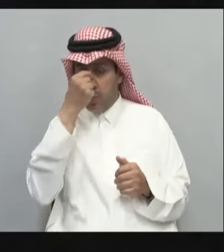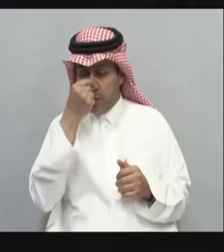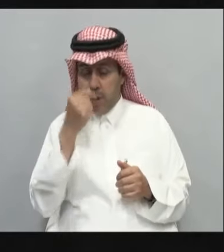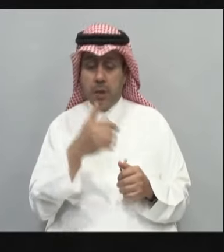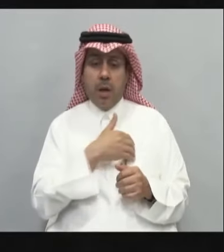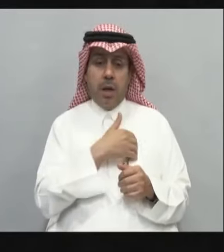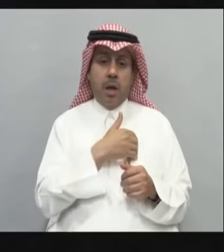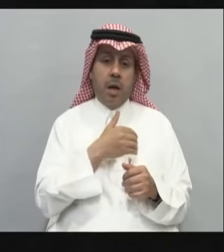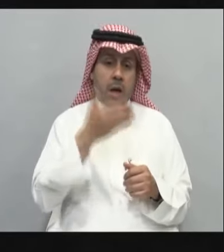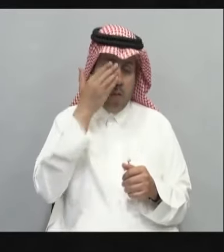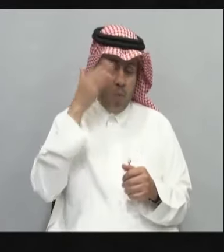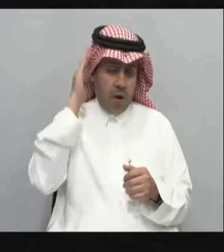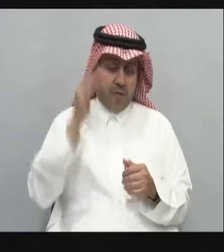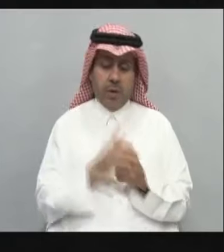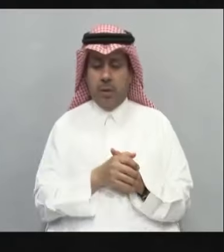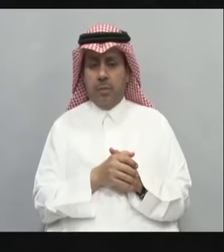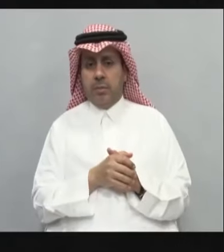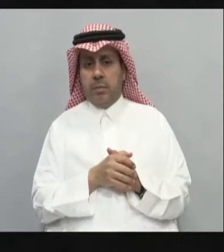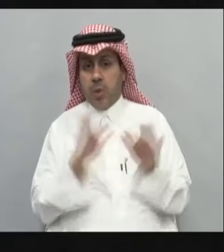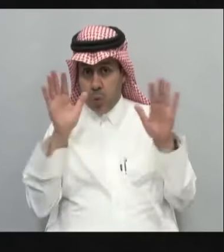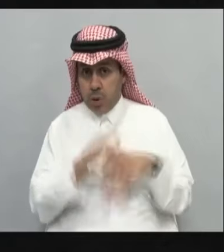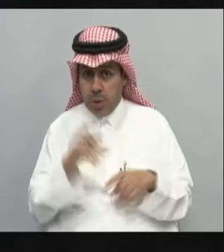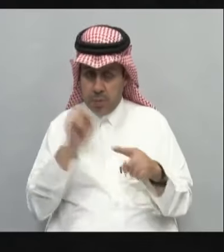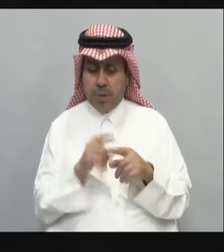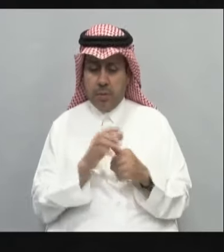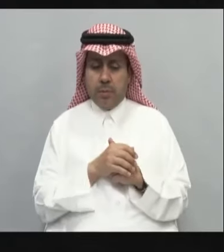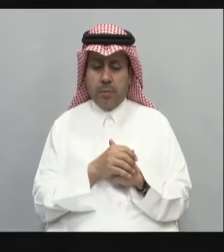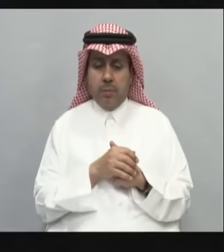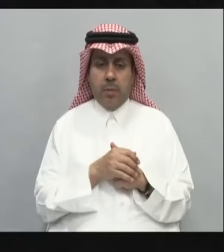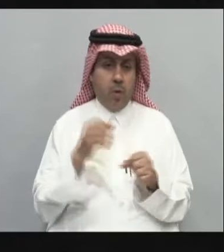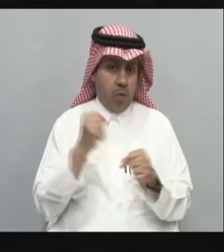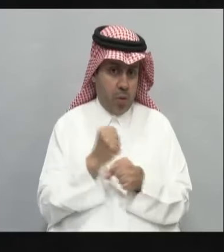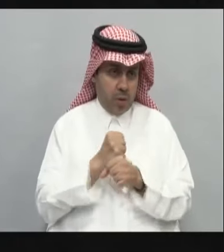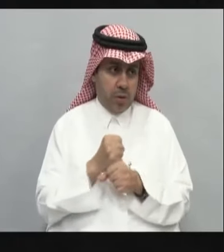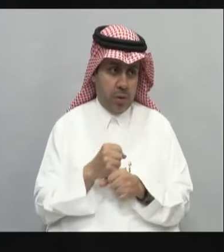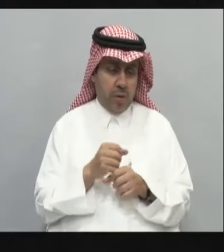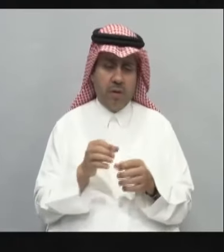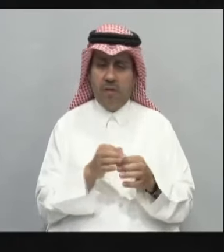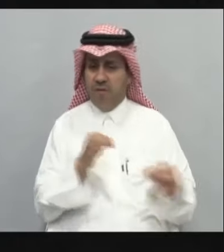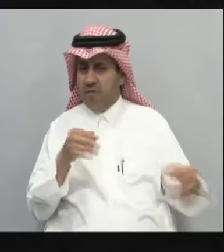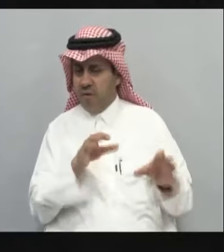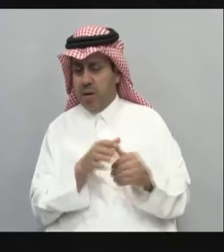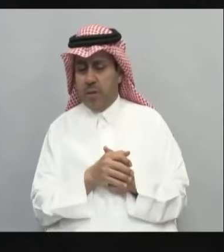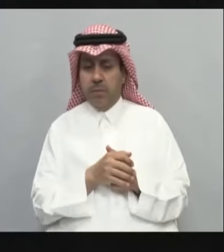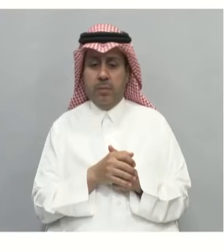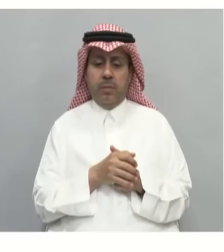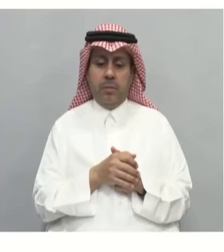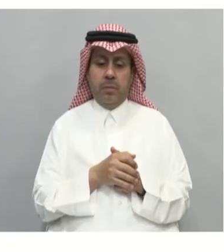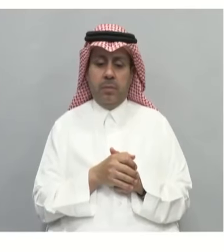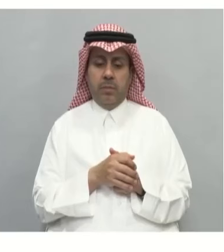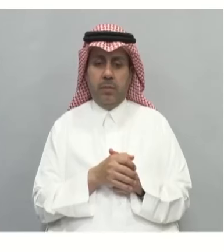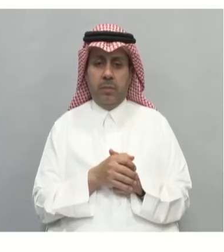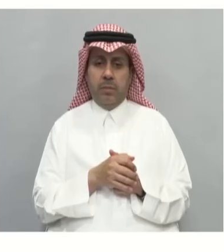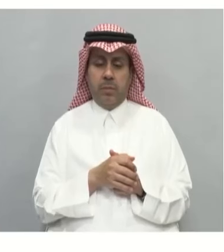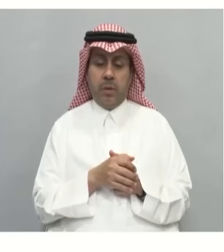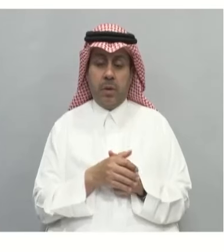المنافقين وينقر نقرا بسرعه يصليها كان يريد الفكاكه من تلكم الصلاه والسرعه في ادائها